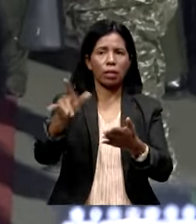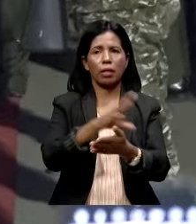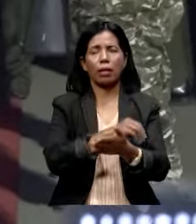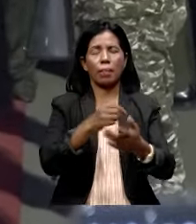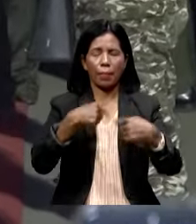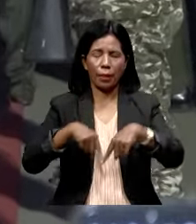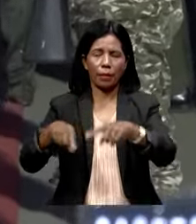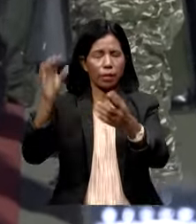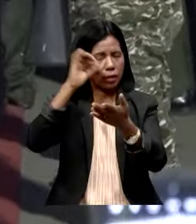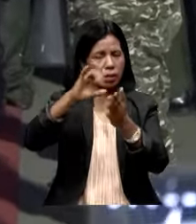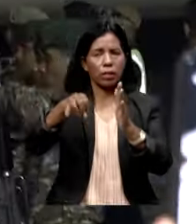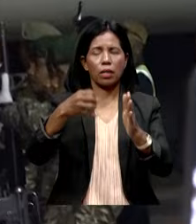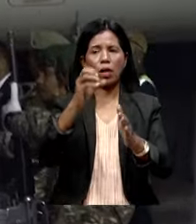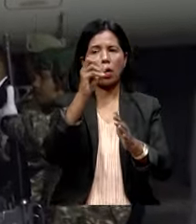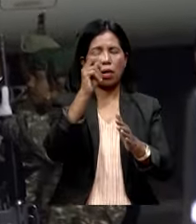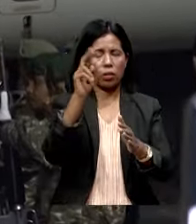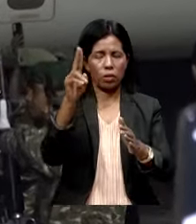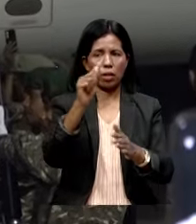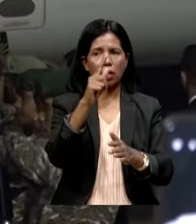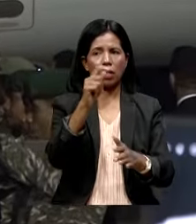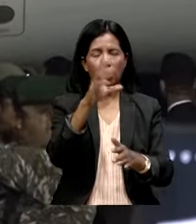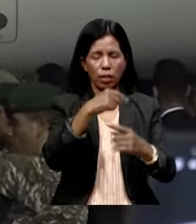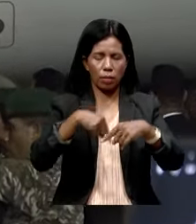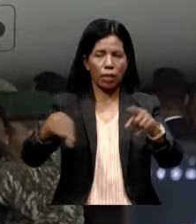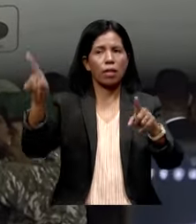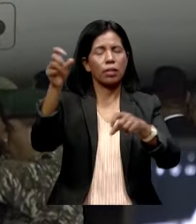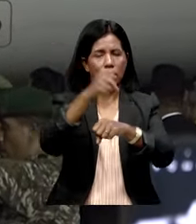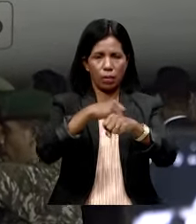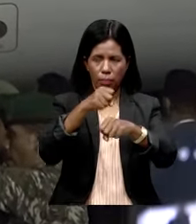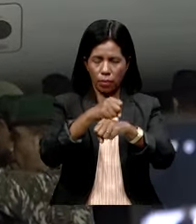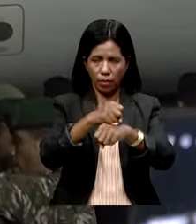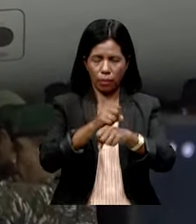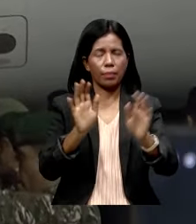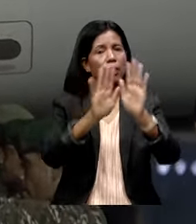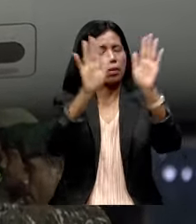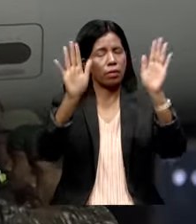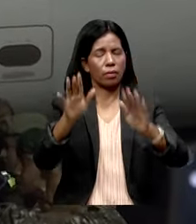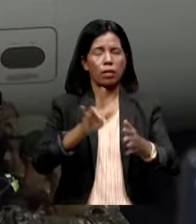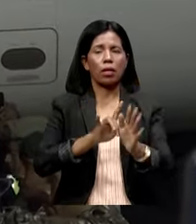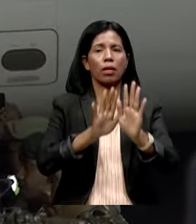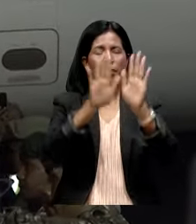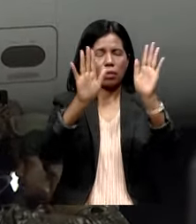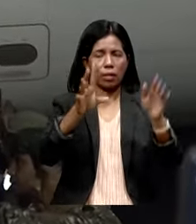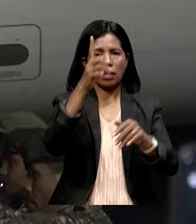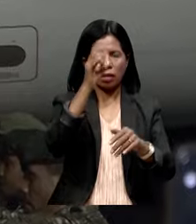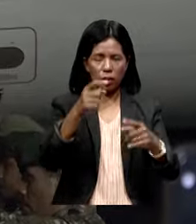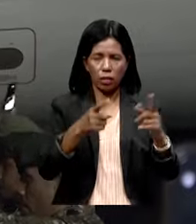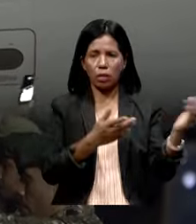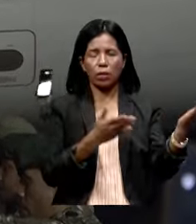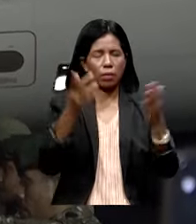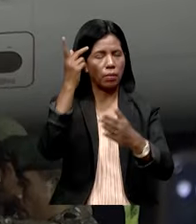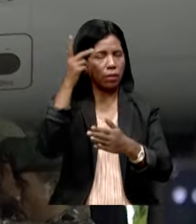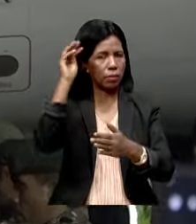ho ditula Sekretario Geral ONU Antonio Guterres ba Singapura. No ia domingo ne avião aerodili mos tula primeiro ministro